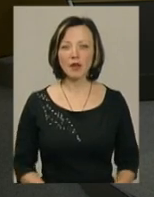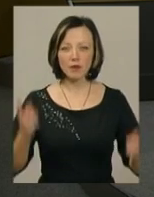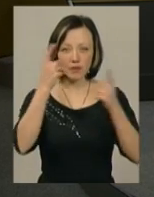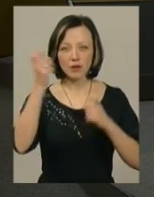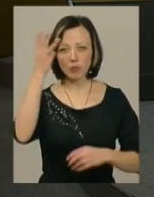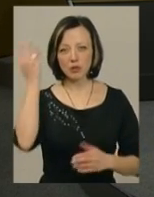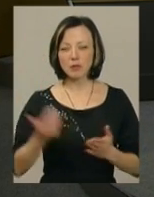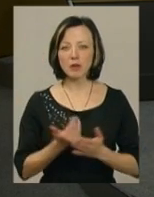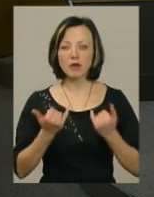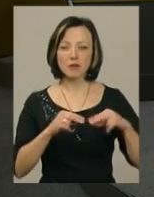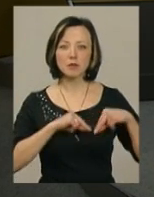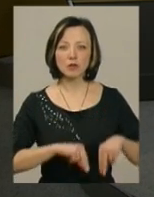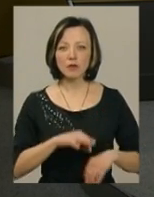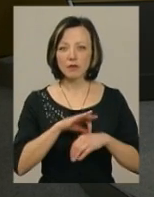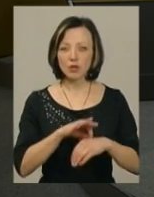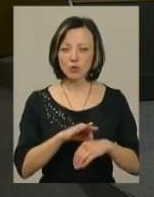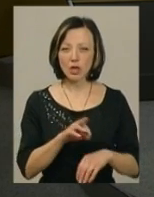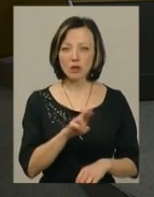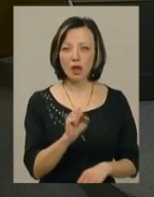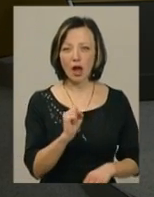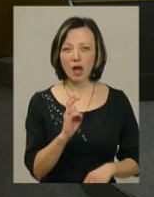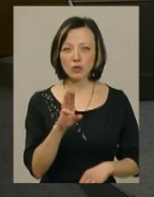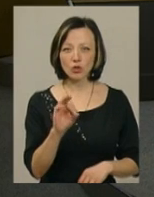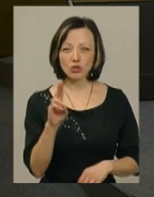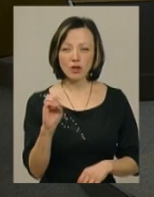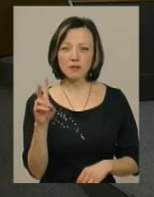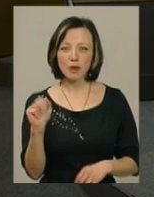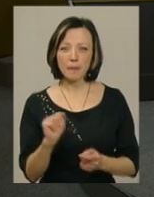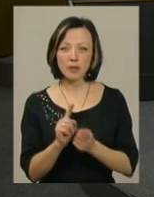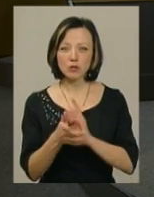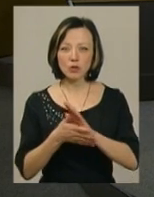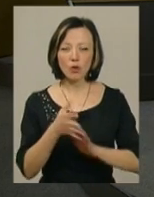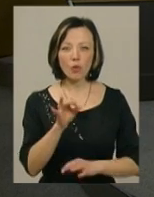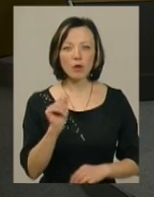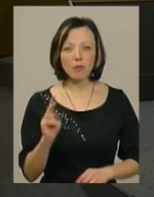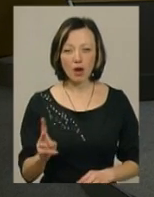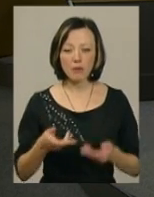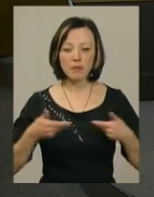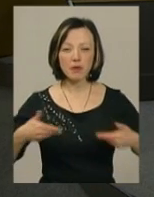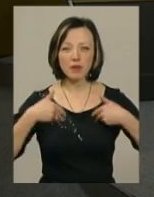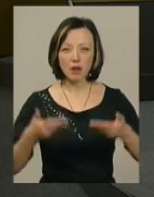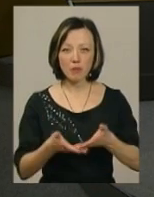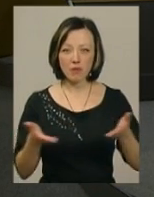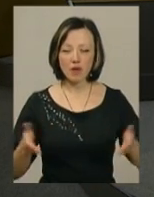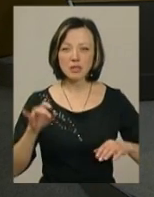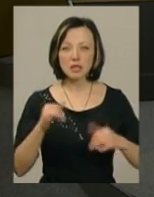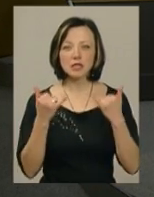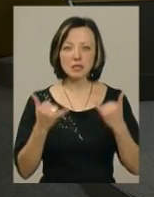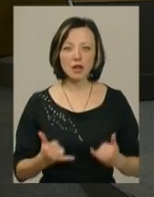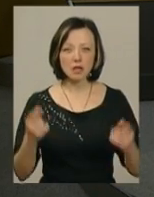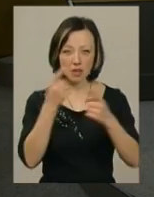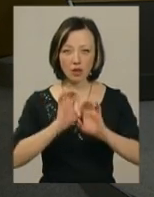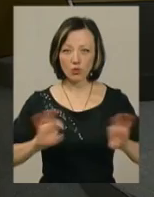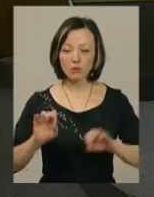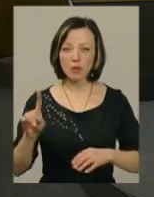ефірі «Подільська панорама». В студії для вас працюють ведуча Ярослава Антошевська, перекладач на жестову мову Ольга Рибак. Ми вітаємо вас. І зараз анонс